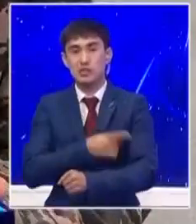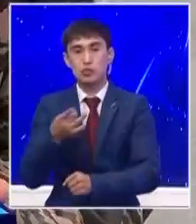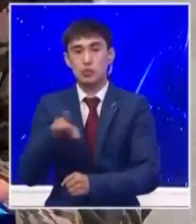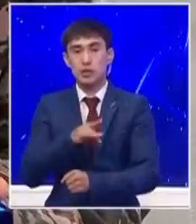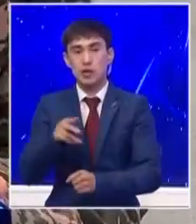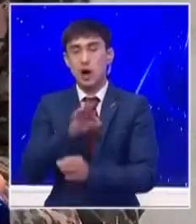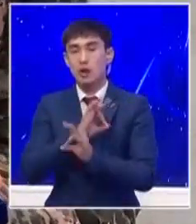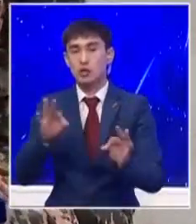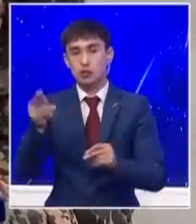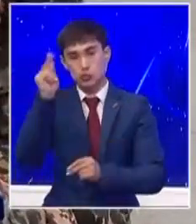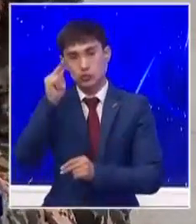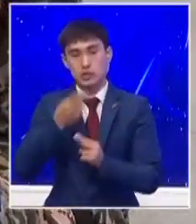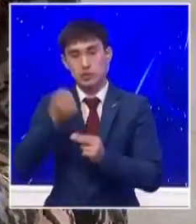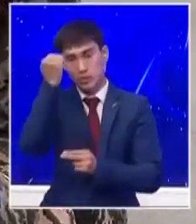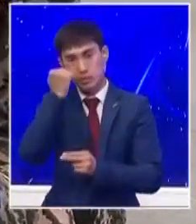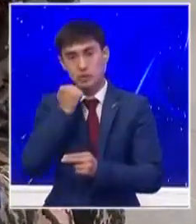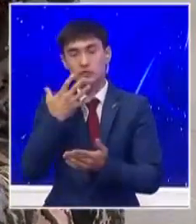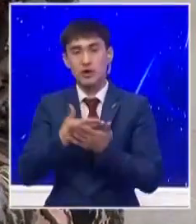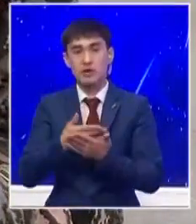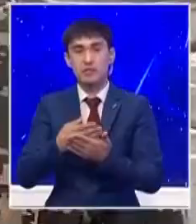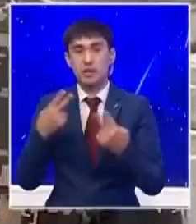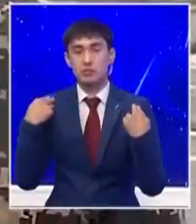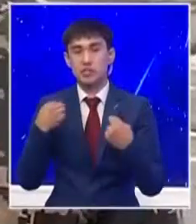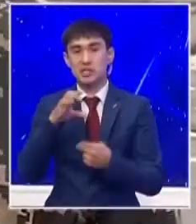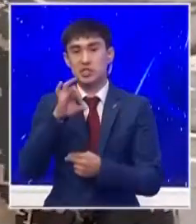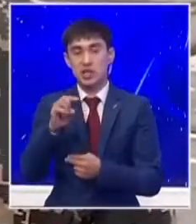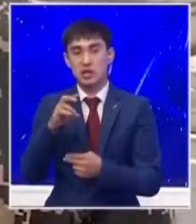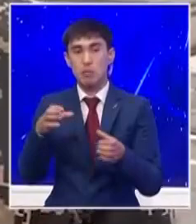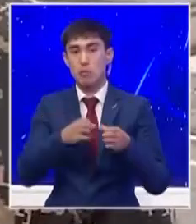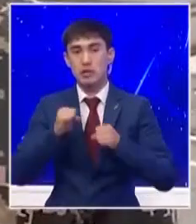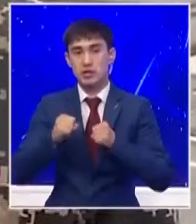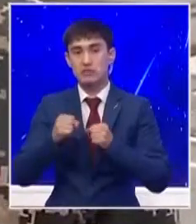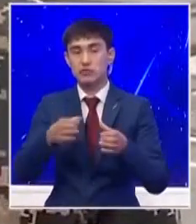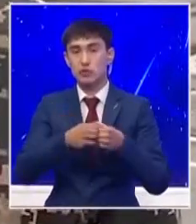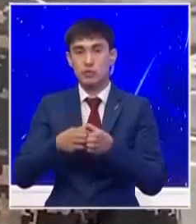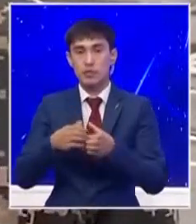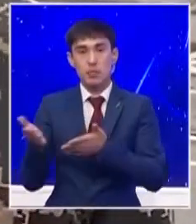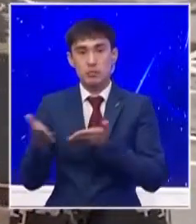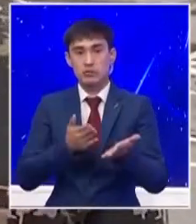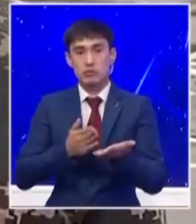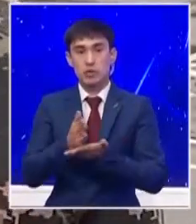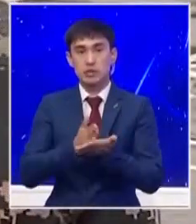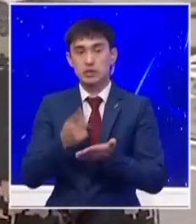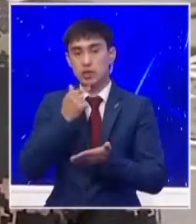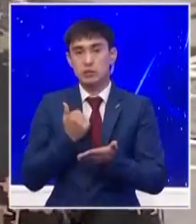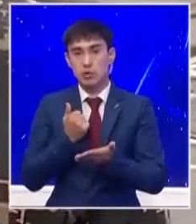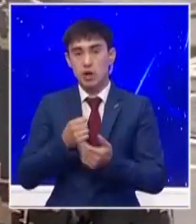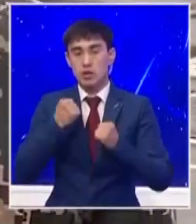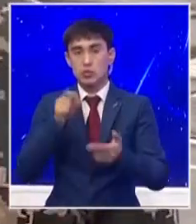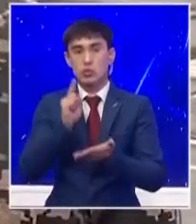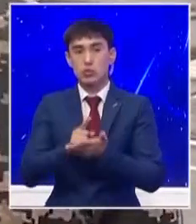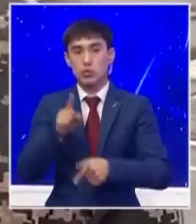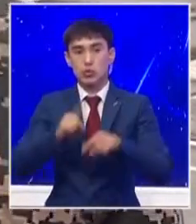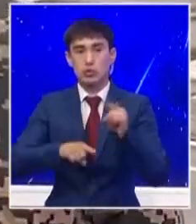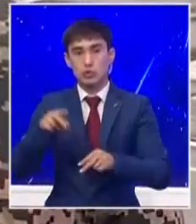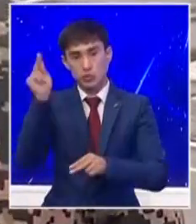отличную учебу. За эту награду благодарю своих господинов, сержантов и командиров взвода. В целом призываю всех парней пройти службу в армии, отдать долг Родине